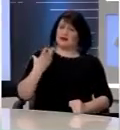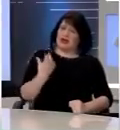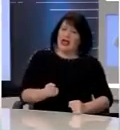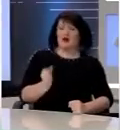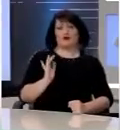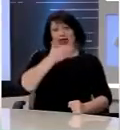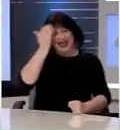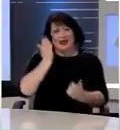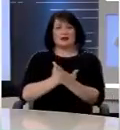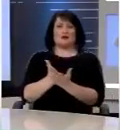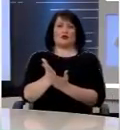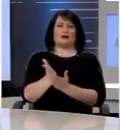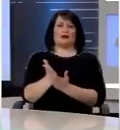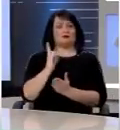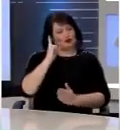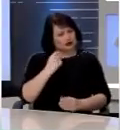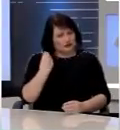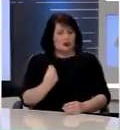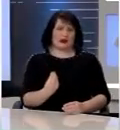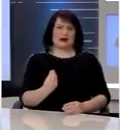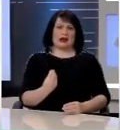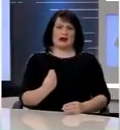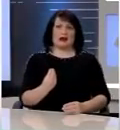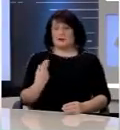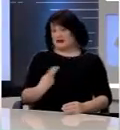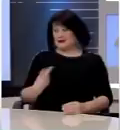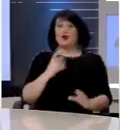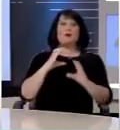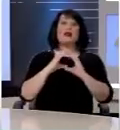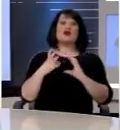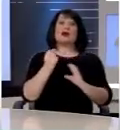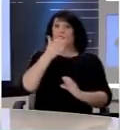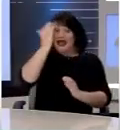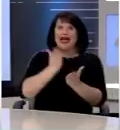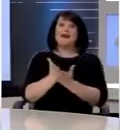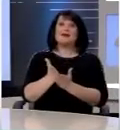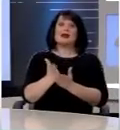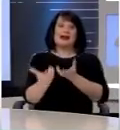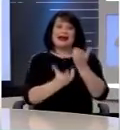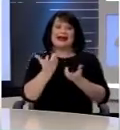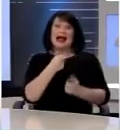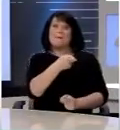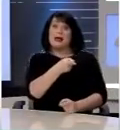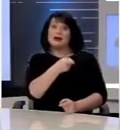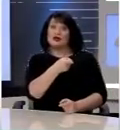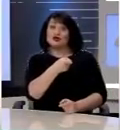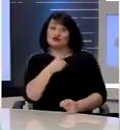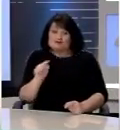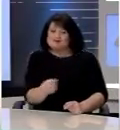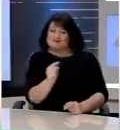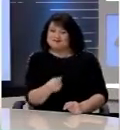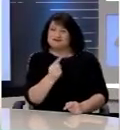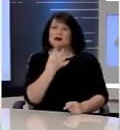την εντιμότητα της επικοινωνίας που έχουμε. Τον καμένο όμως δεν το στοχοποιείτε επειδή σας φταίει ο